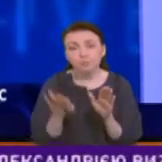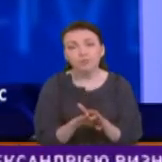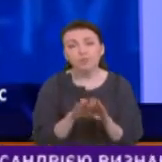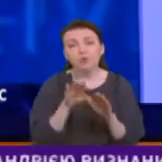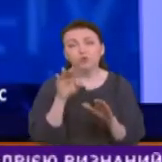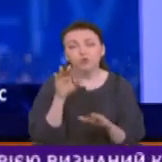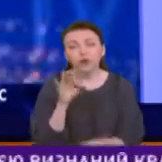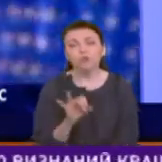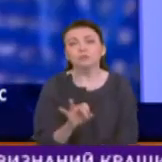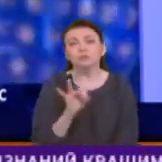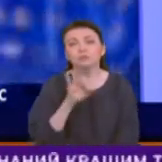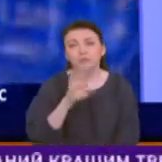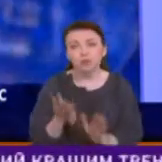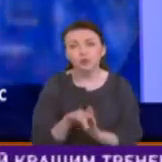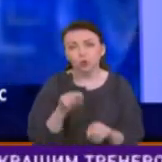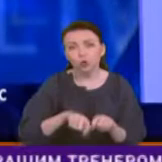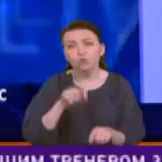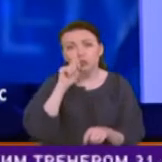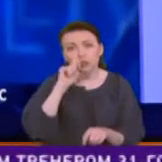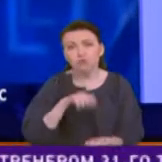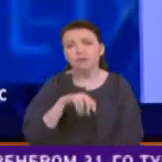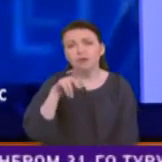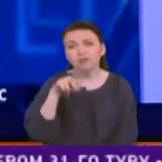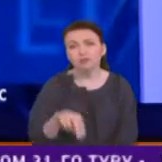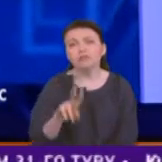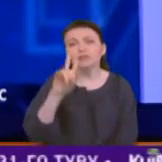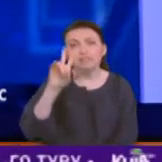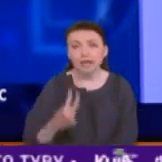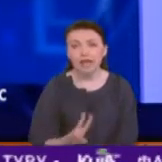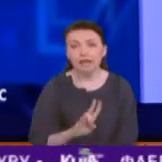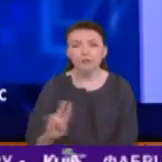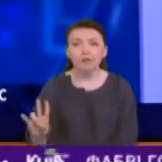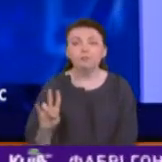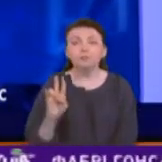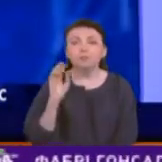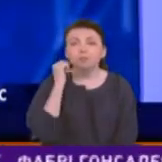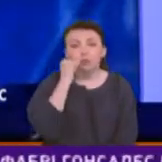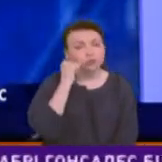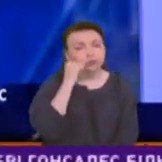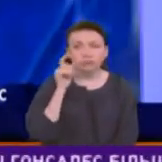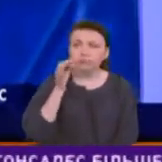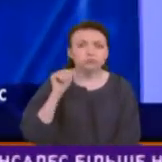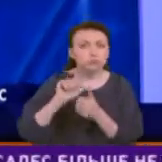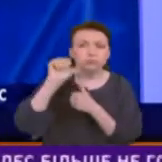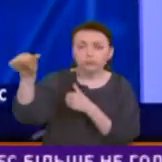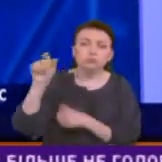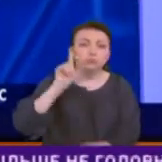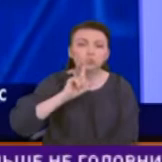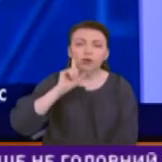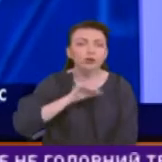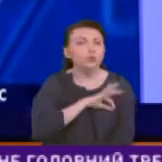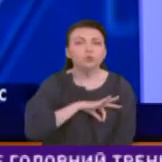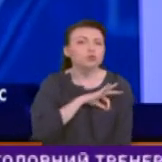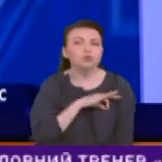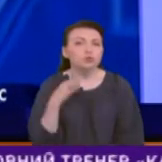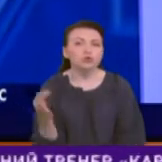підпорядкуванні і під контролем Української православної церкви. Тобто московська патріархія до неї не має юридичного